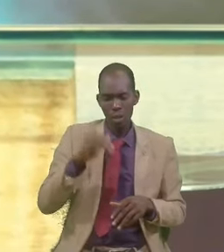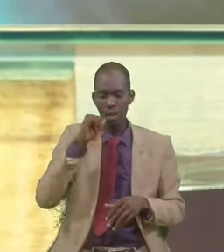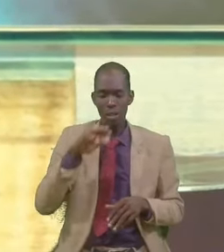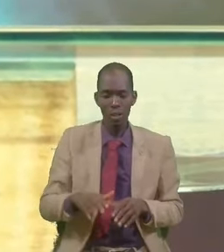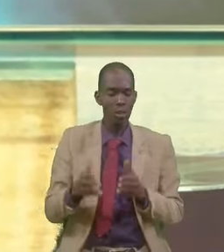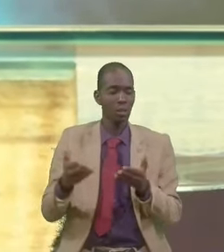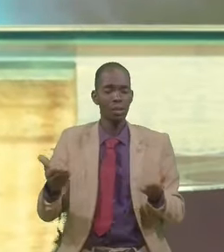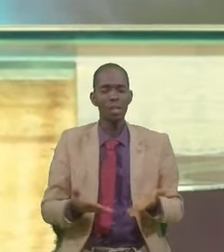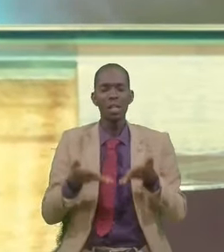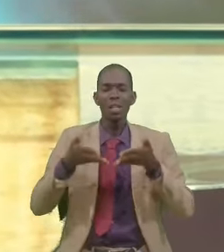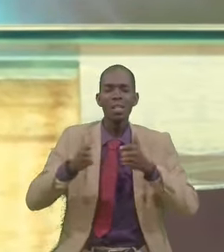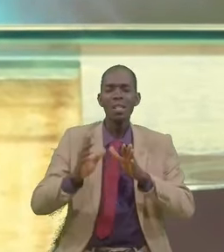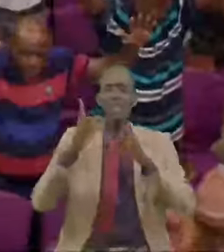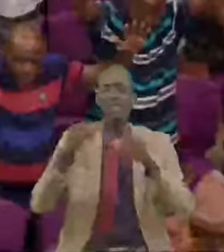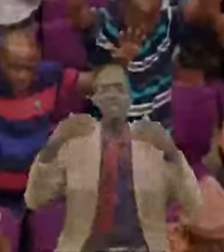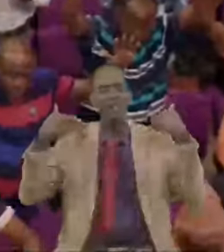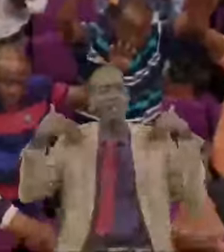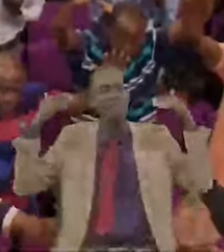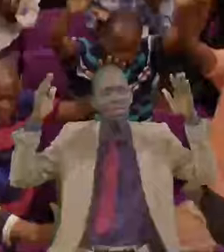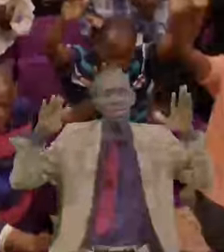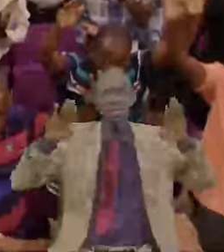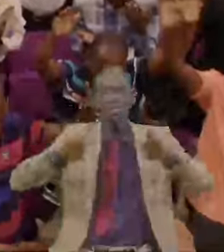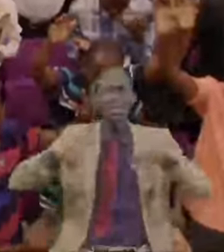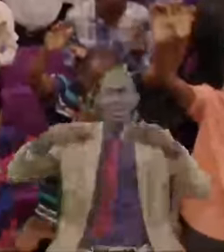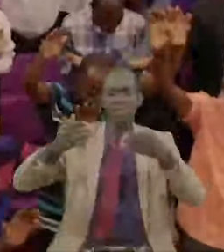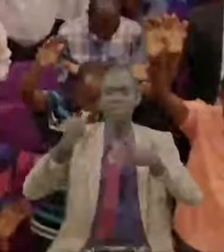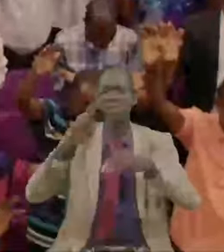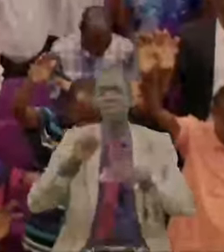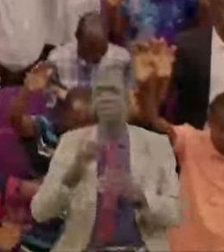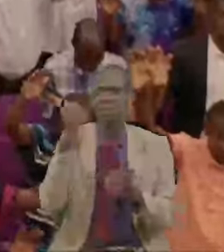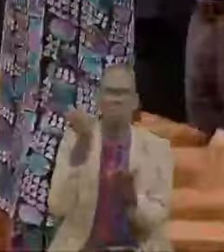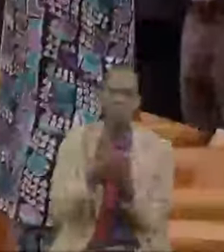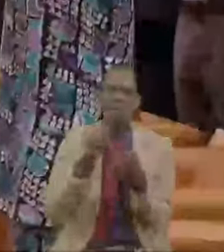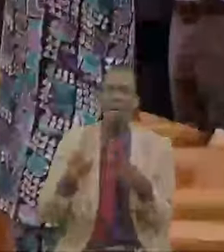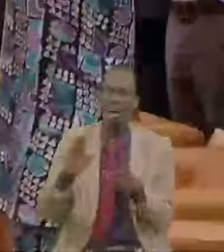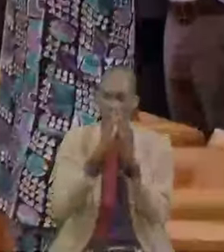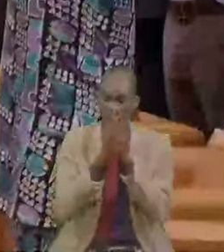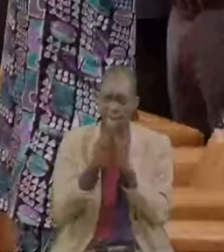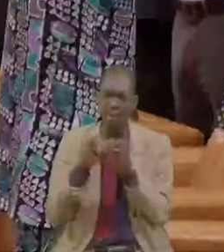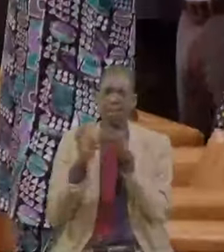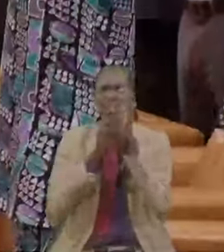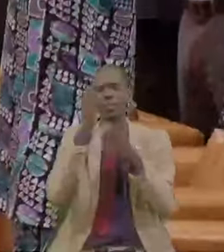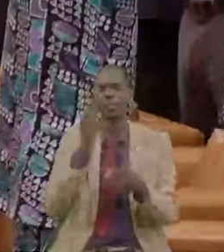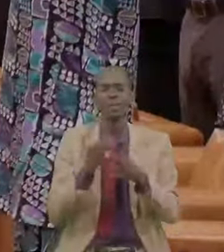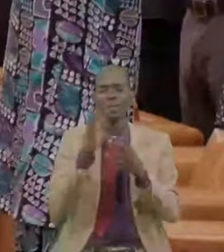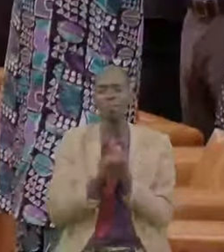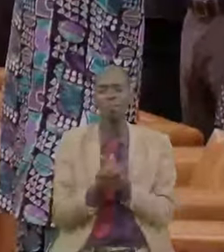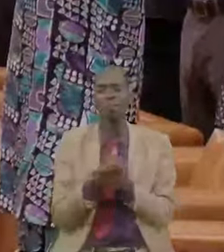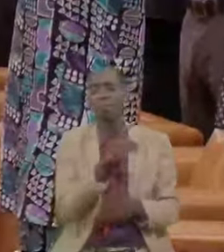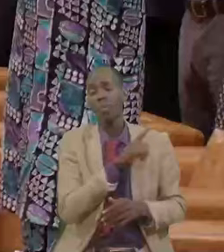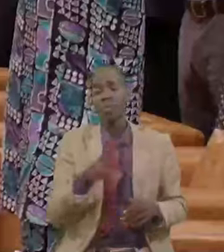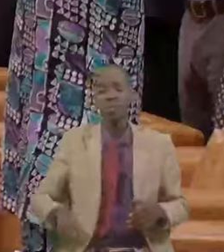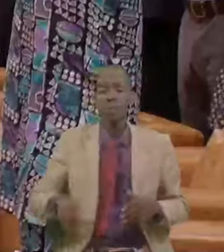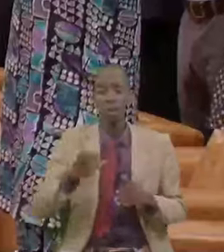ici, que les anges donnent un amen à leur prière. Seigneur, je